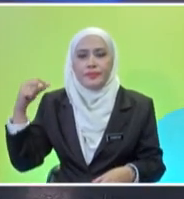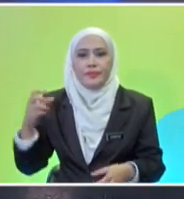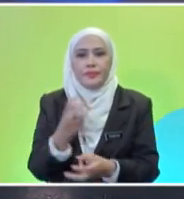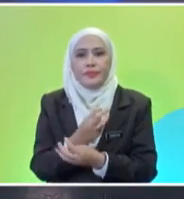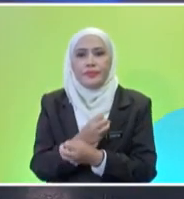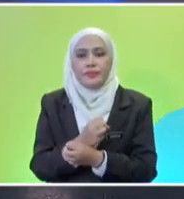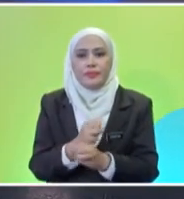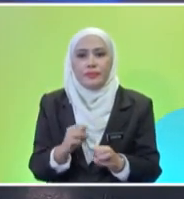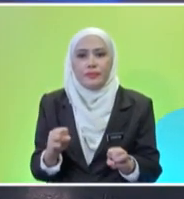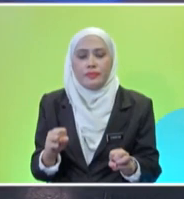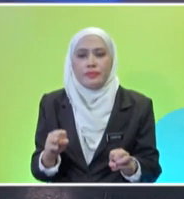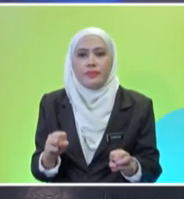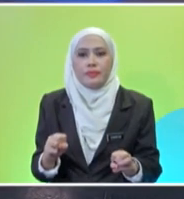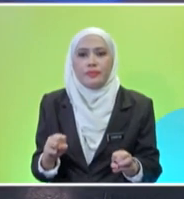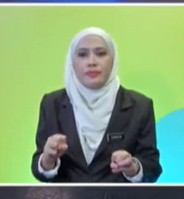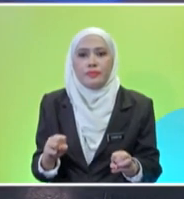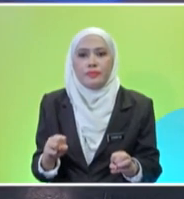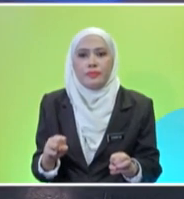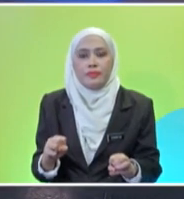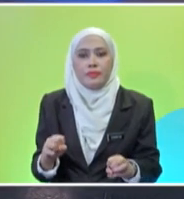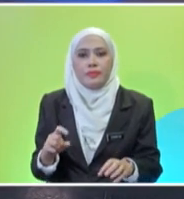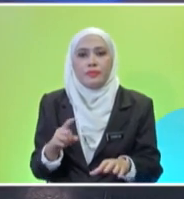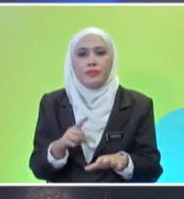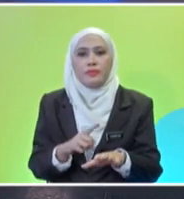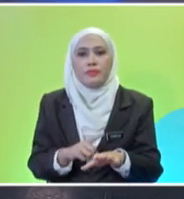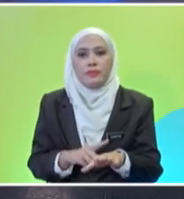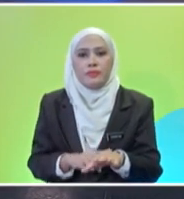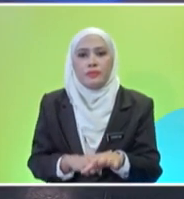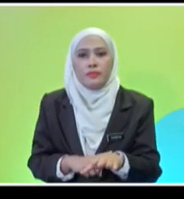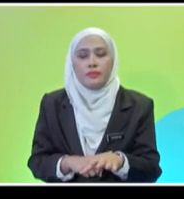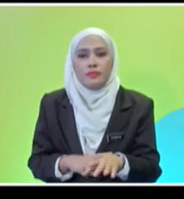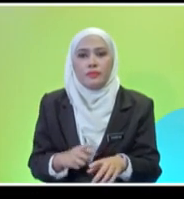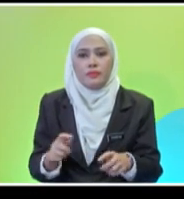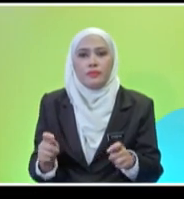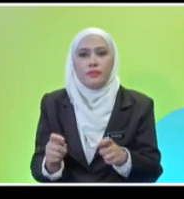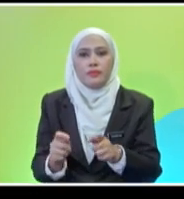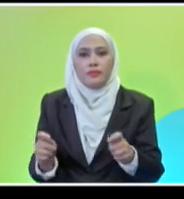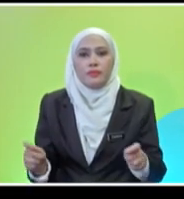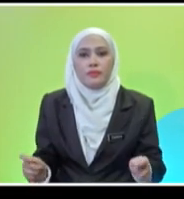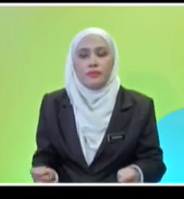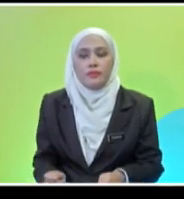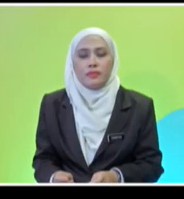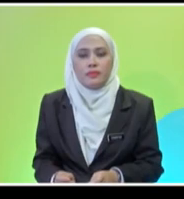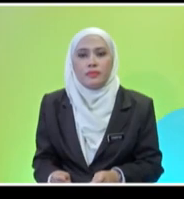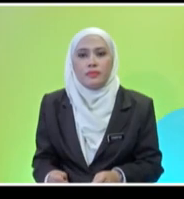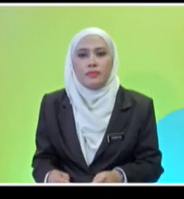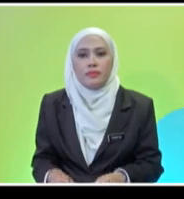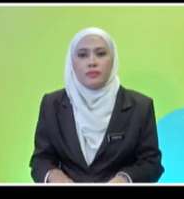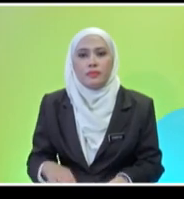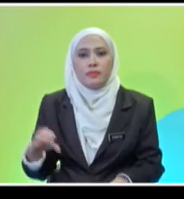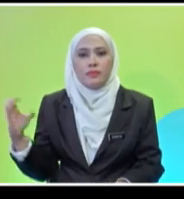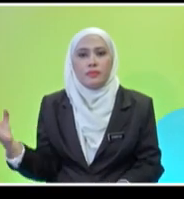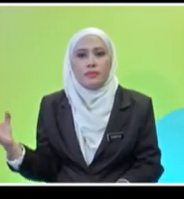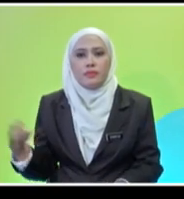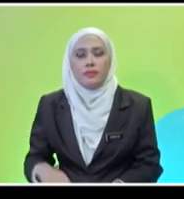soalnya haha di tikar Pulo Bina Aya menggunakan kata